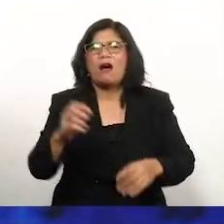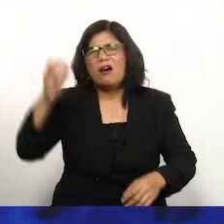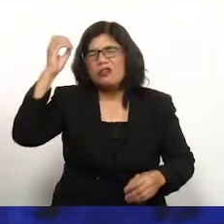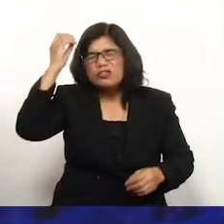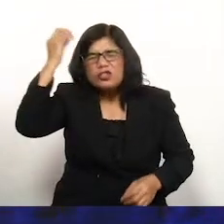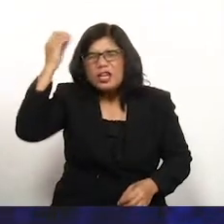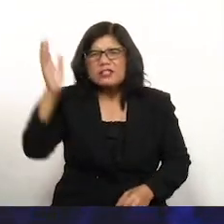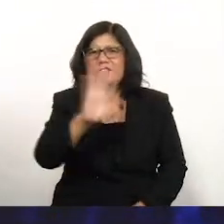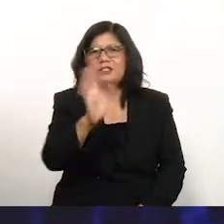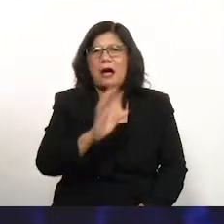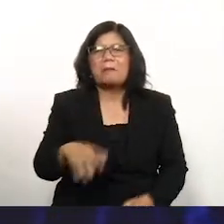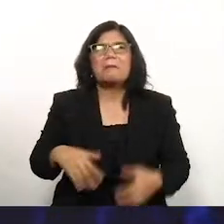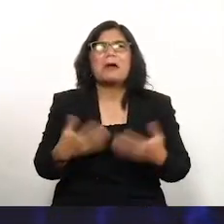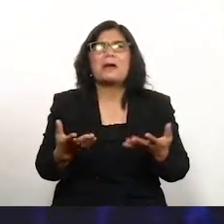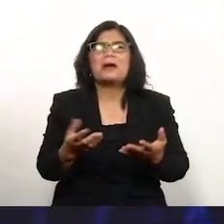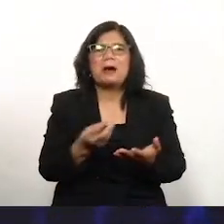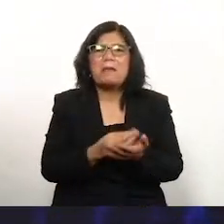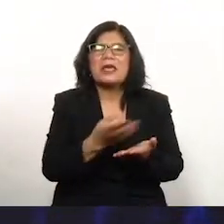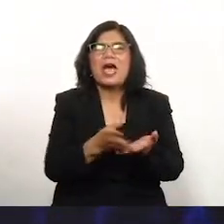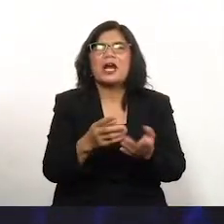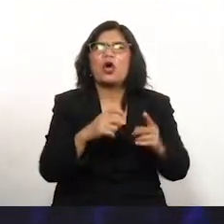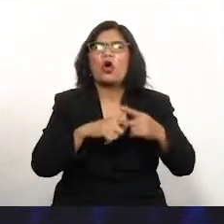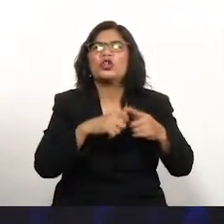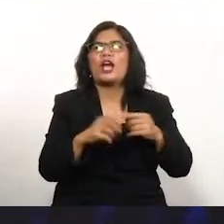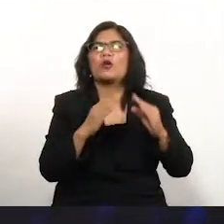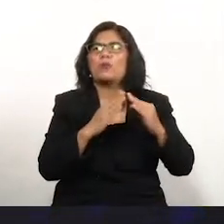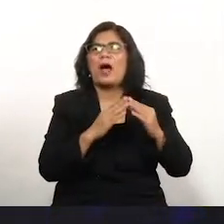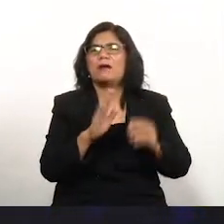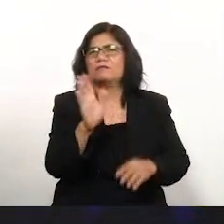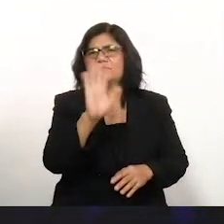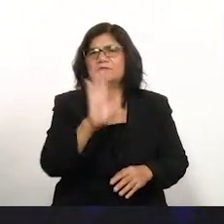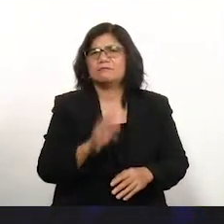mikir Bagaimana kontrakkan saya bulan depan bayar kontrakannya